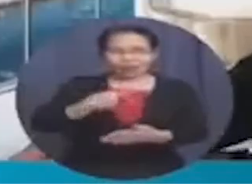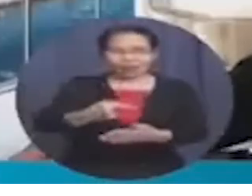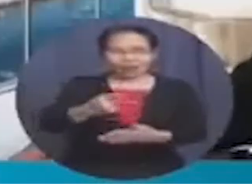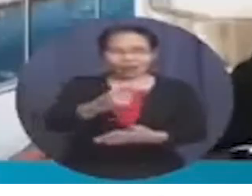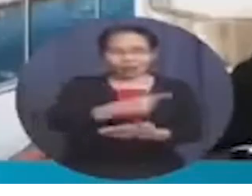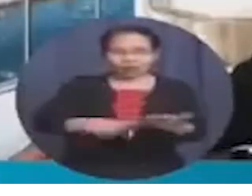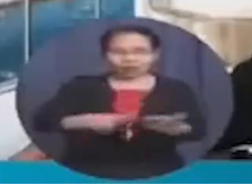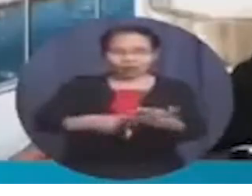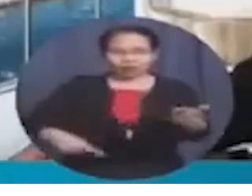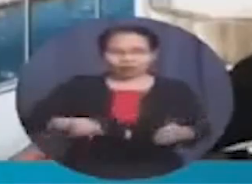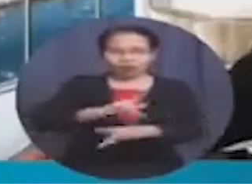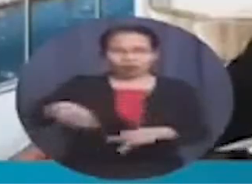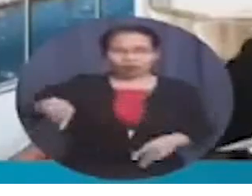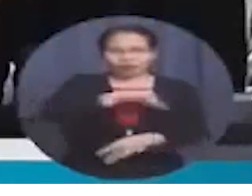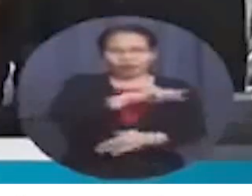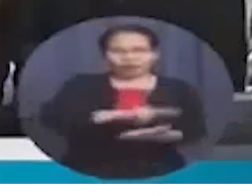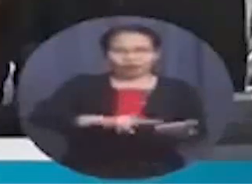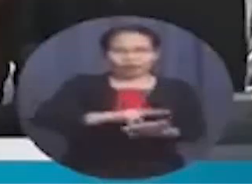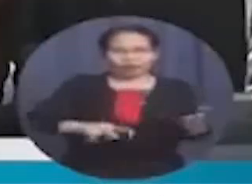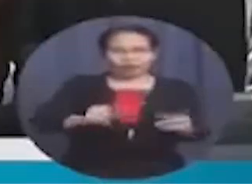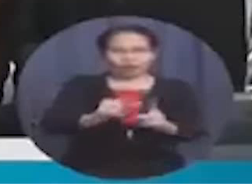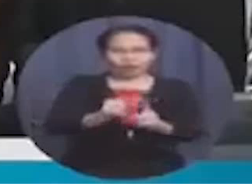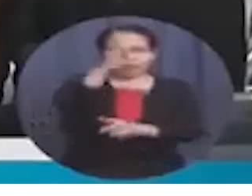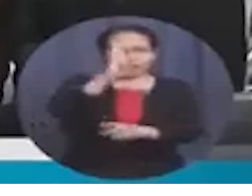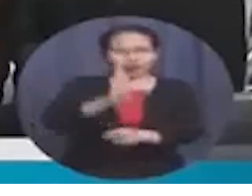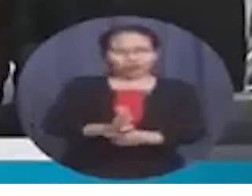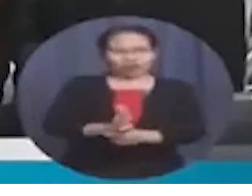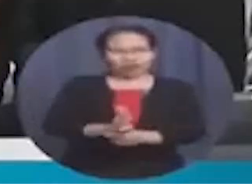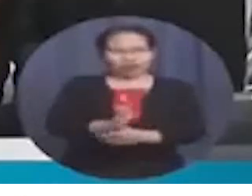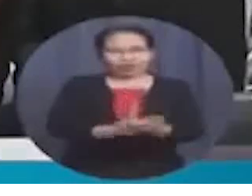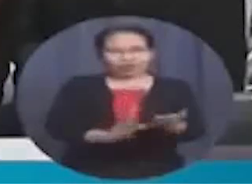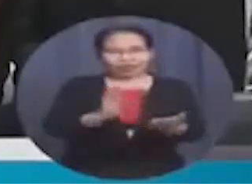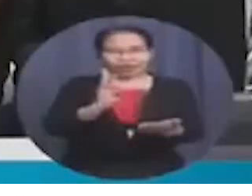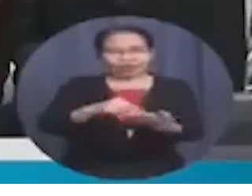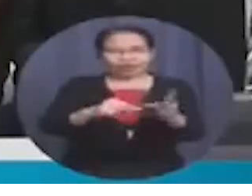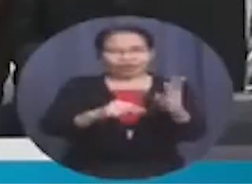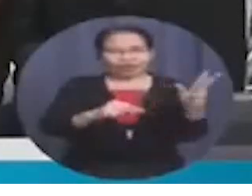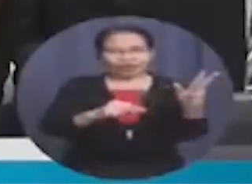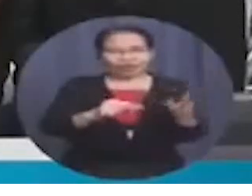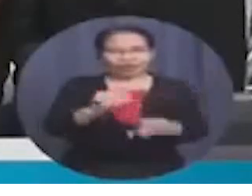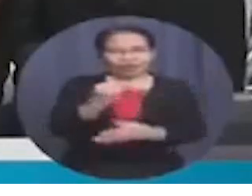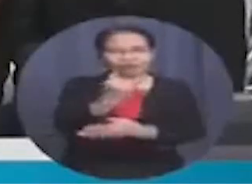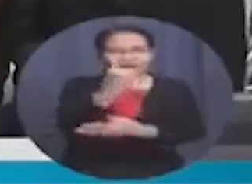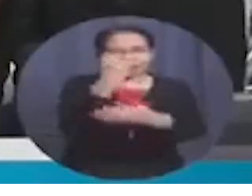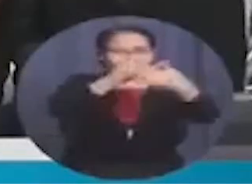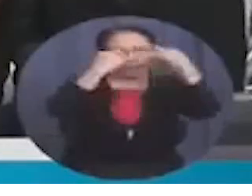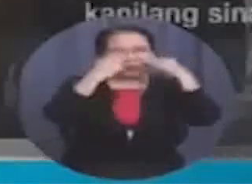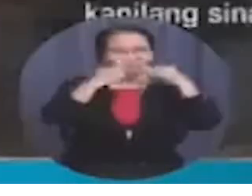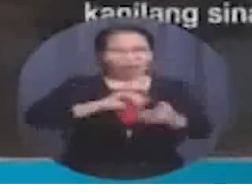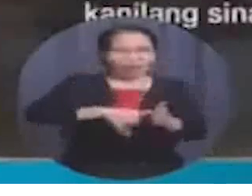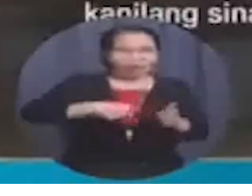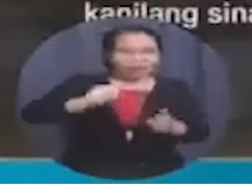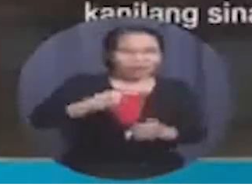nung naninira sa amin. Basahin natin ang salita ng Diyos. 6:16 ni Jeremias.